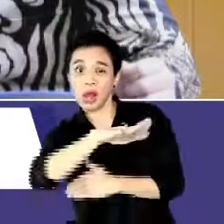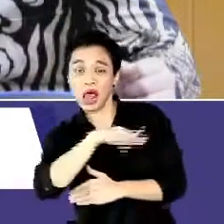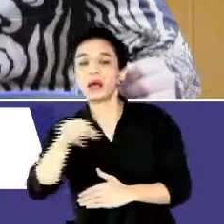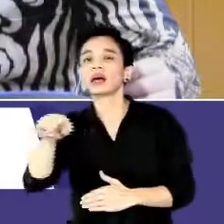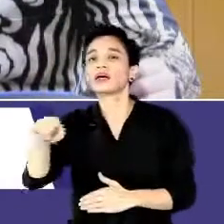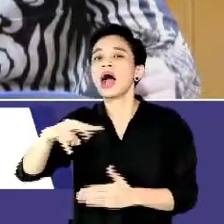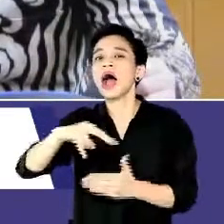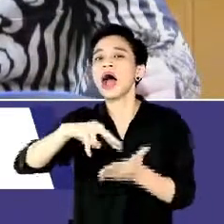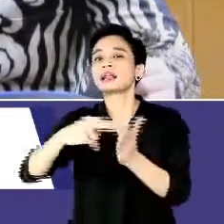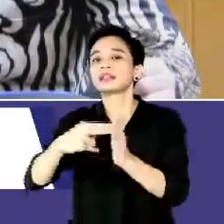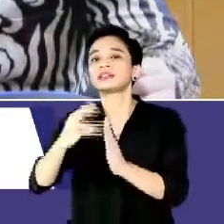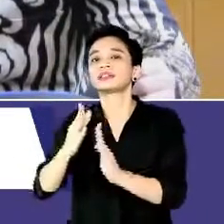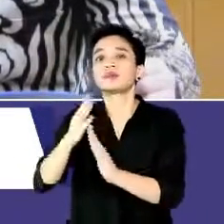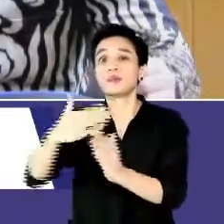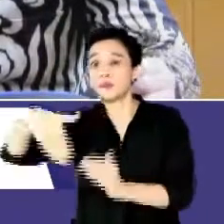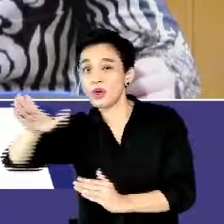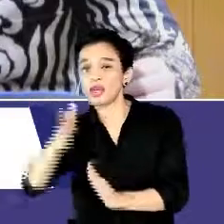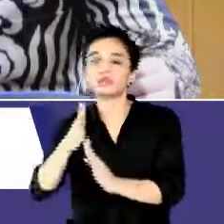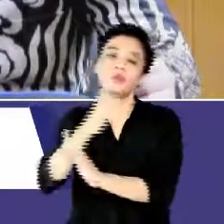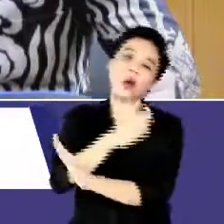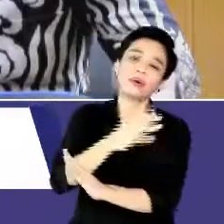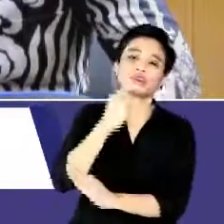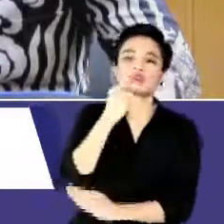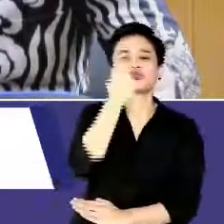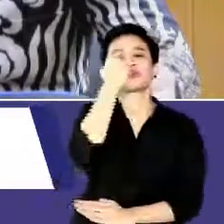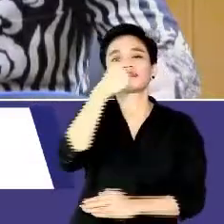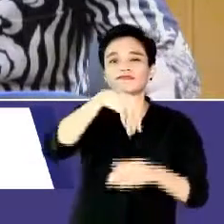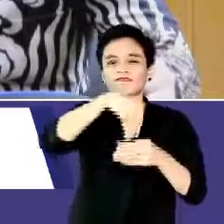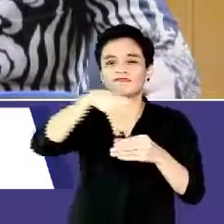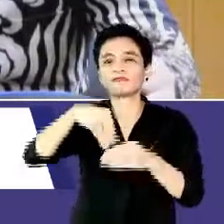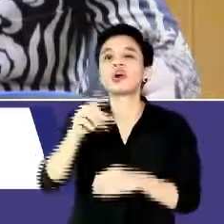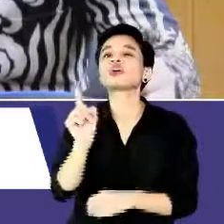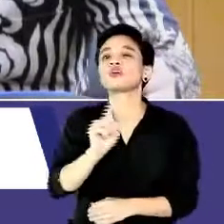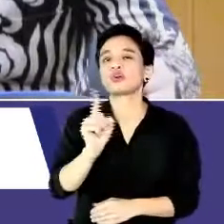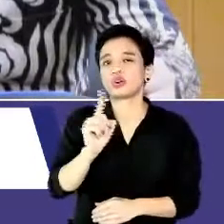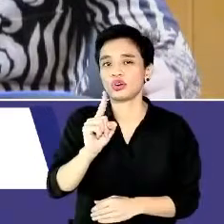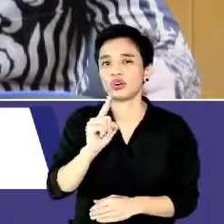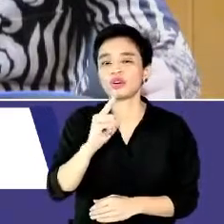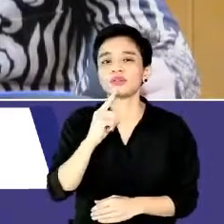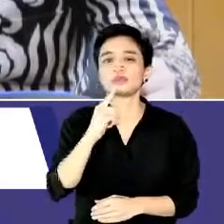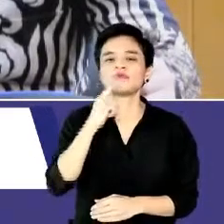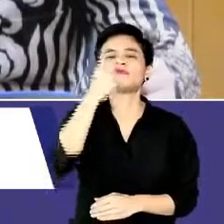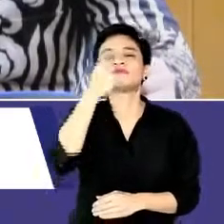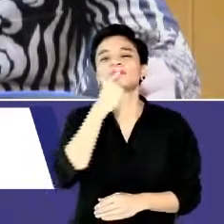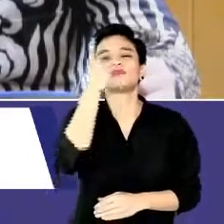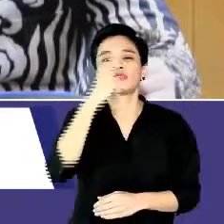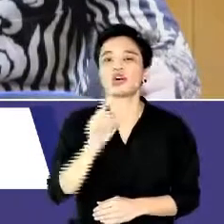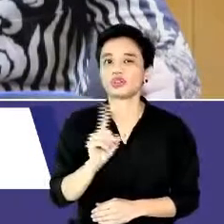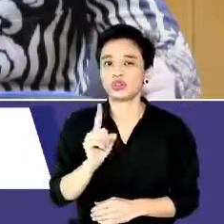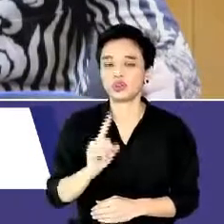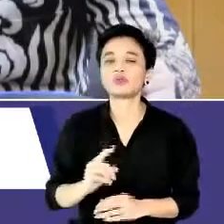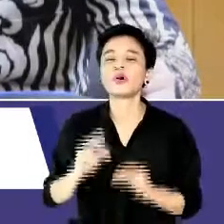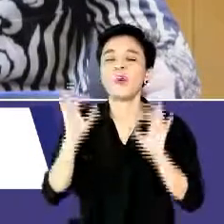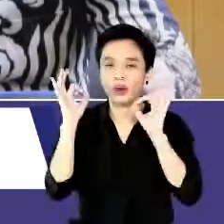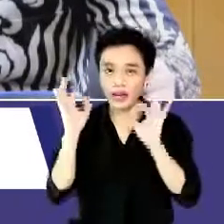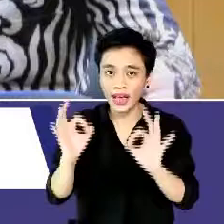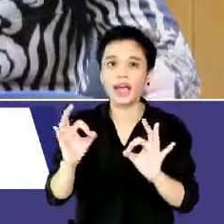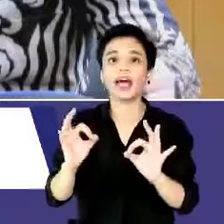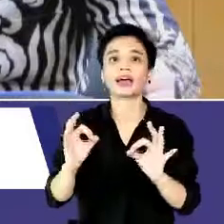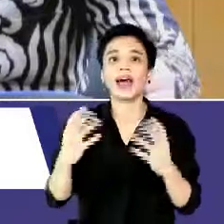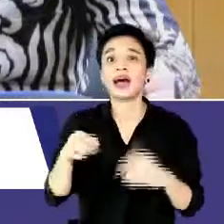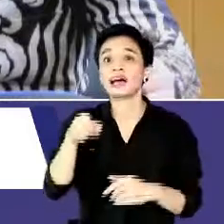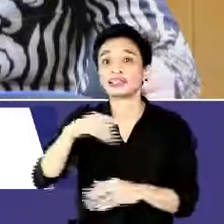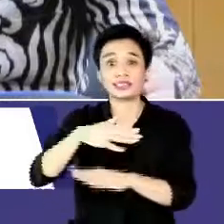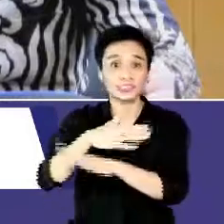memenuhi repites antigen dari oke nah sekarang kita khusus menyorot mengenai case fatality rate untuk